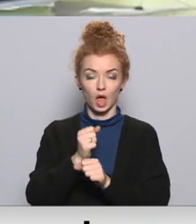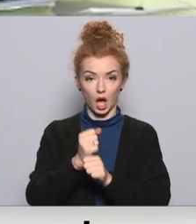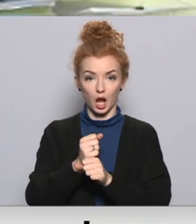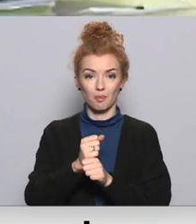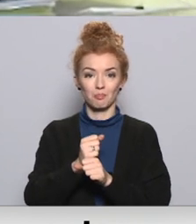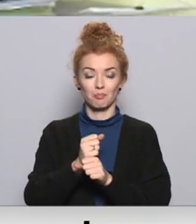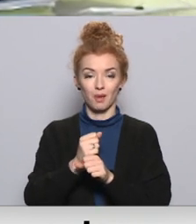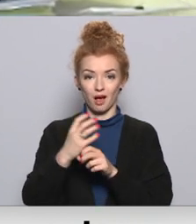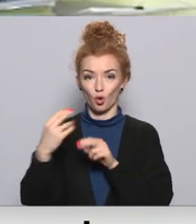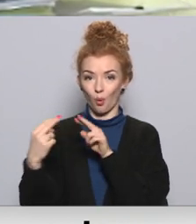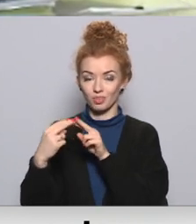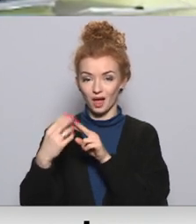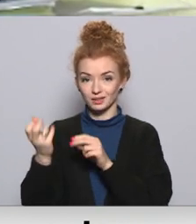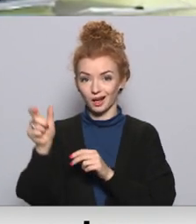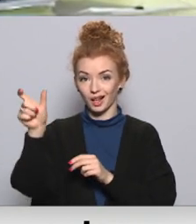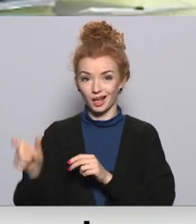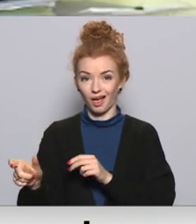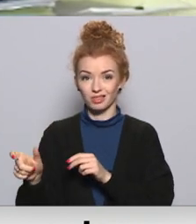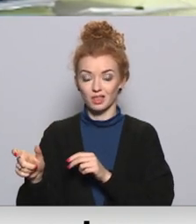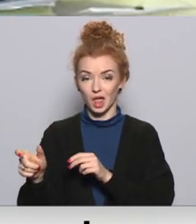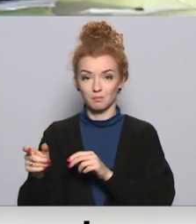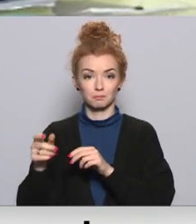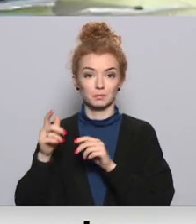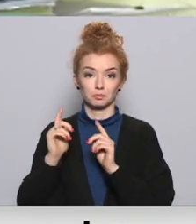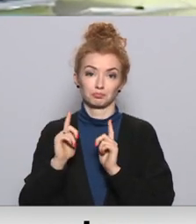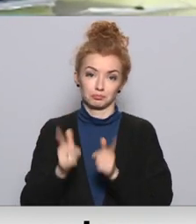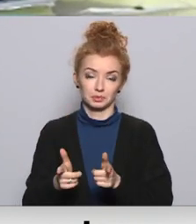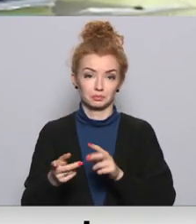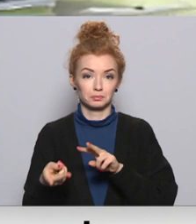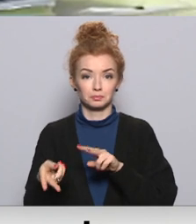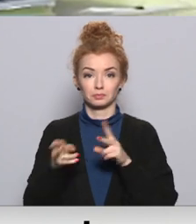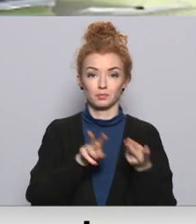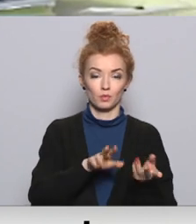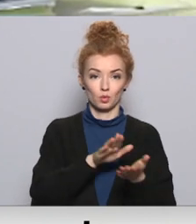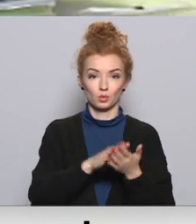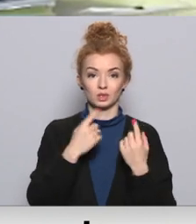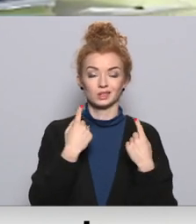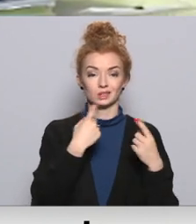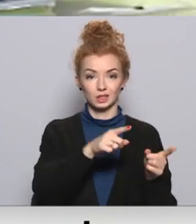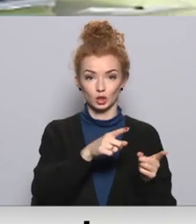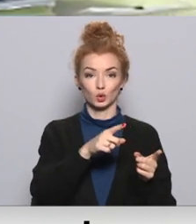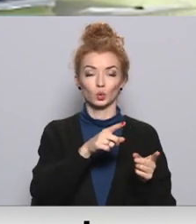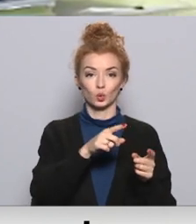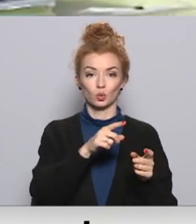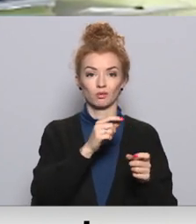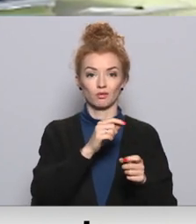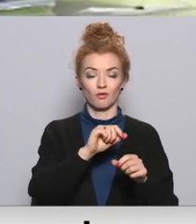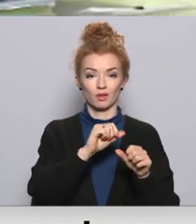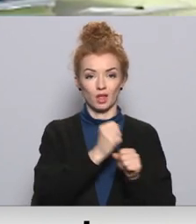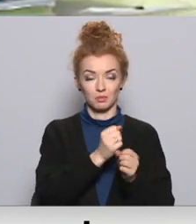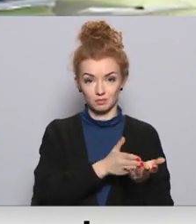ar klientiem, ir gatavs aiziet, teiksim, uz citu amatu, kur nav tā saskarsme, tas ir viens